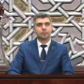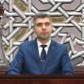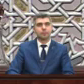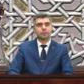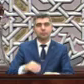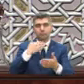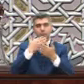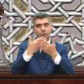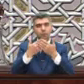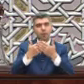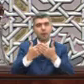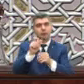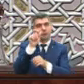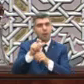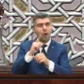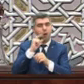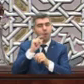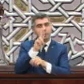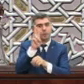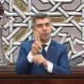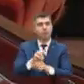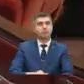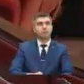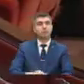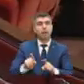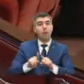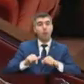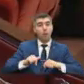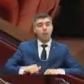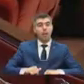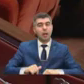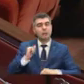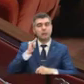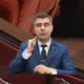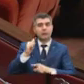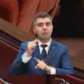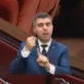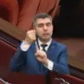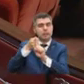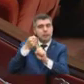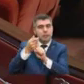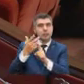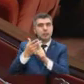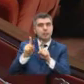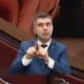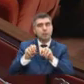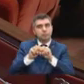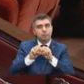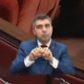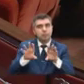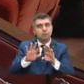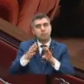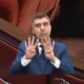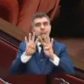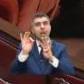شكرا السيد النائب. الوزارة ما كتدخرش الجهد باش توفر الموارد البشرية، وقلت بأنه كنحاولوا 80%